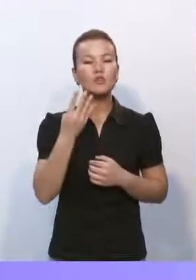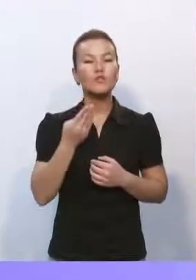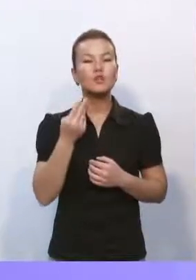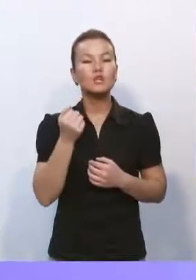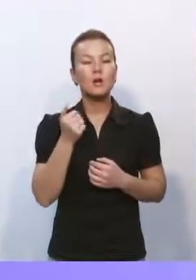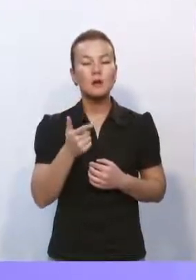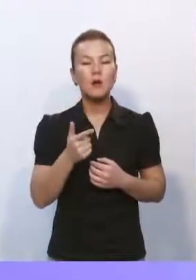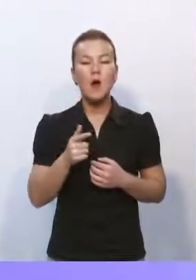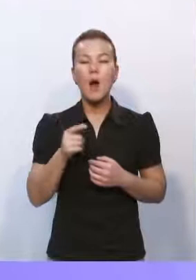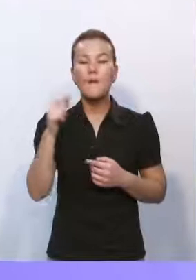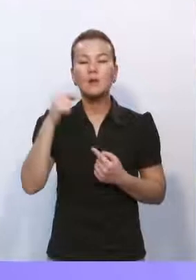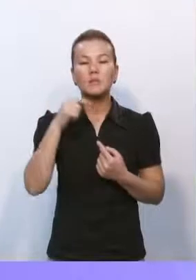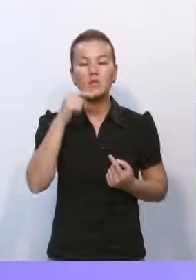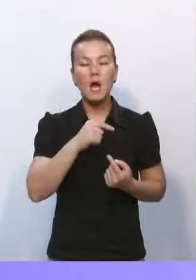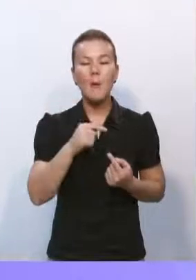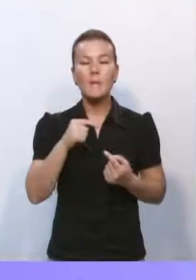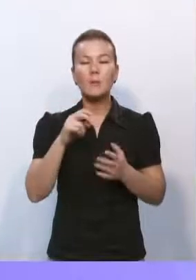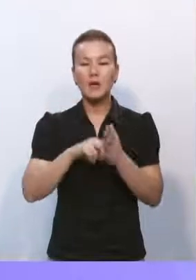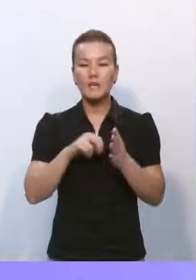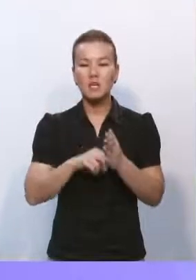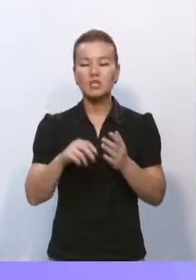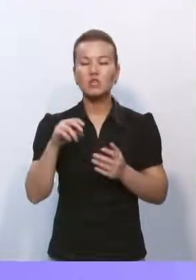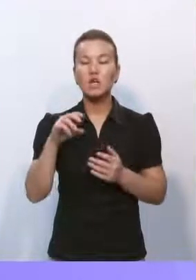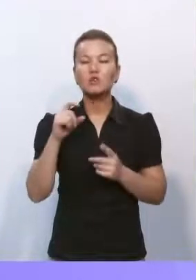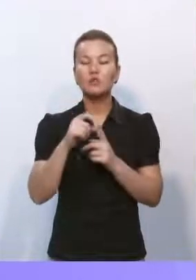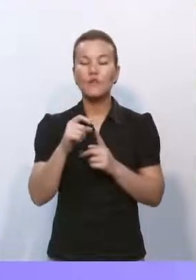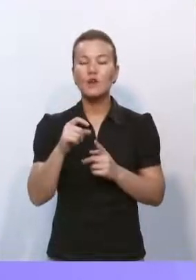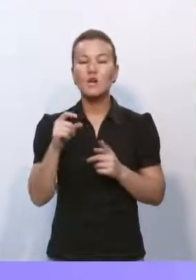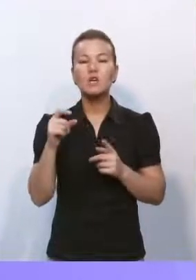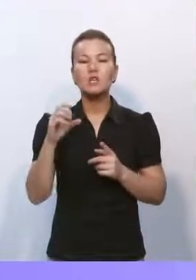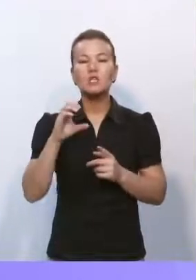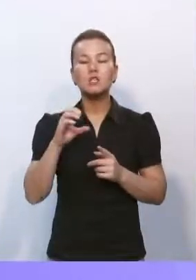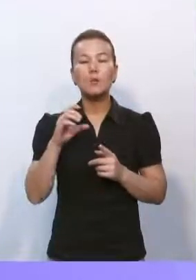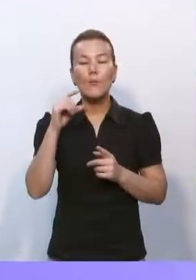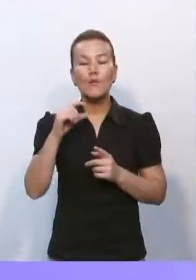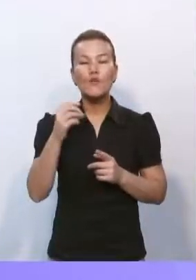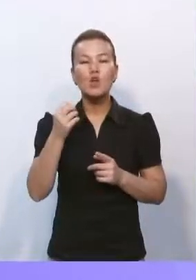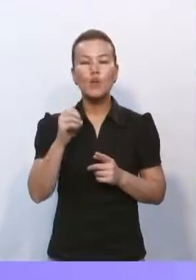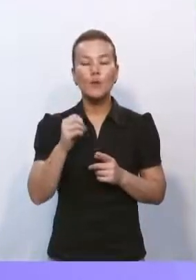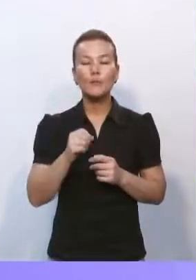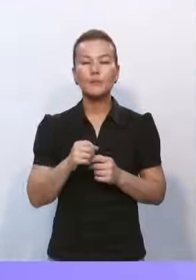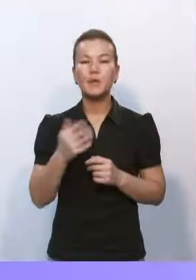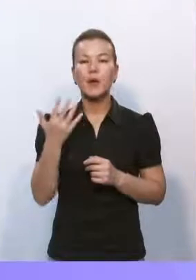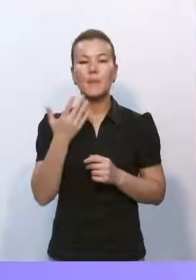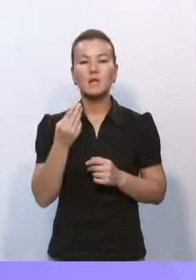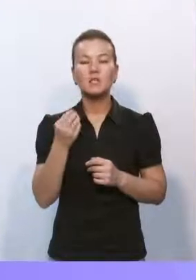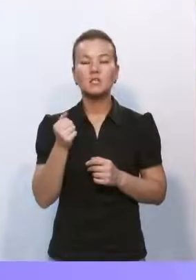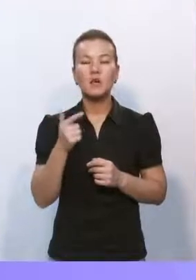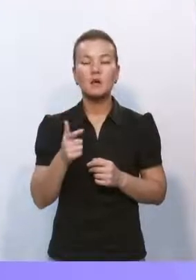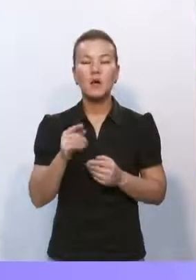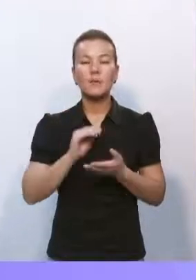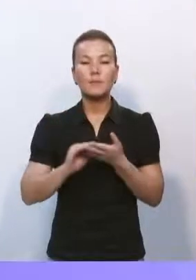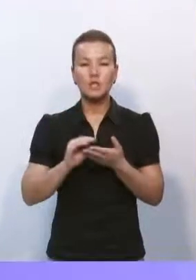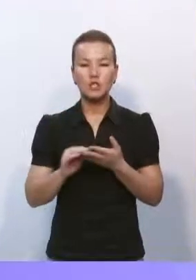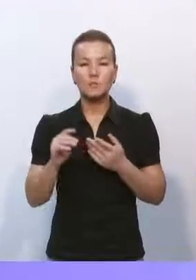Четвертый шаг. Подбираем проверочное слово с буквой «ё». Пятый шаг.